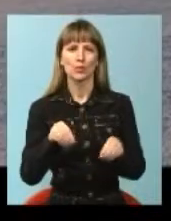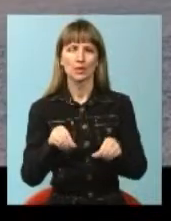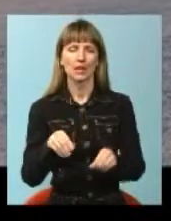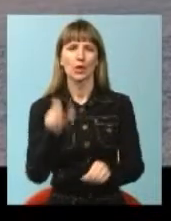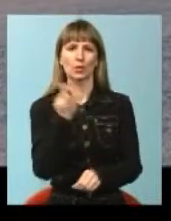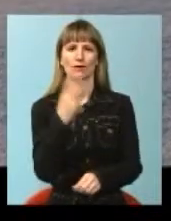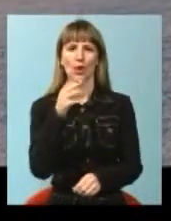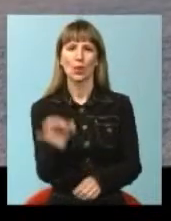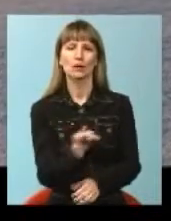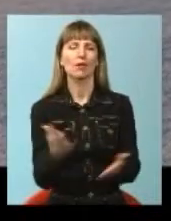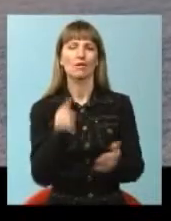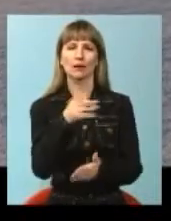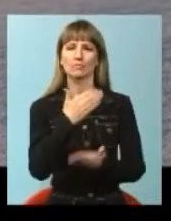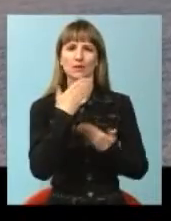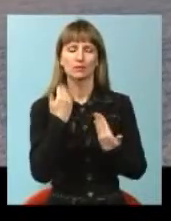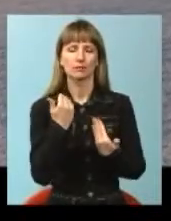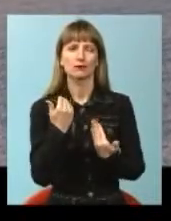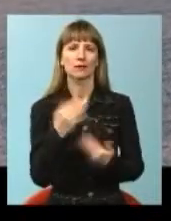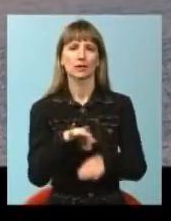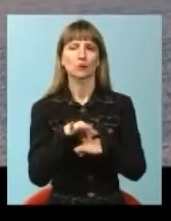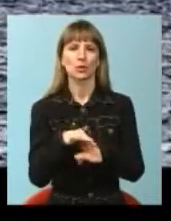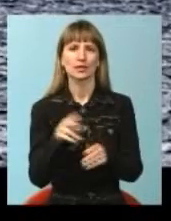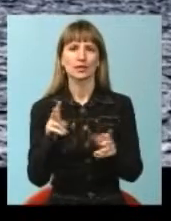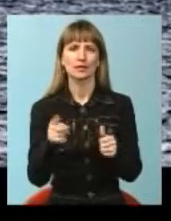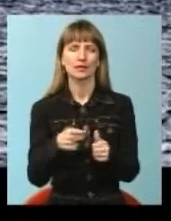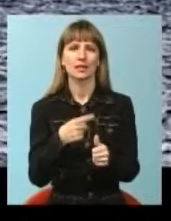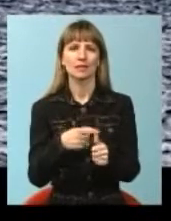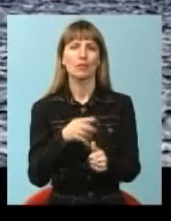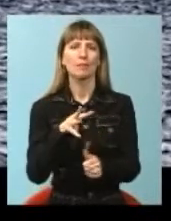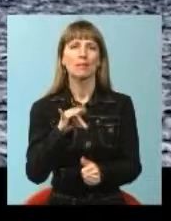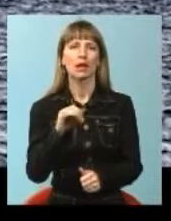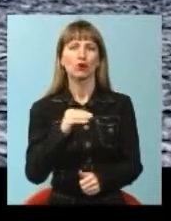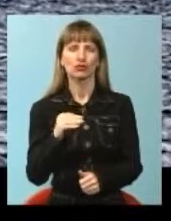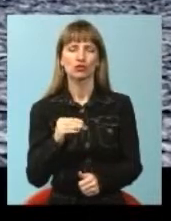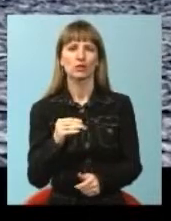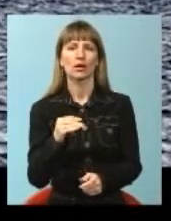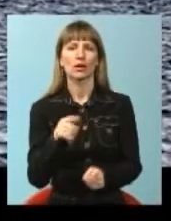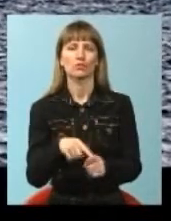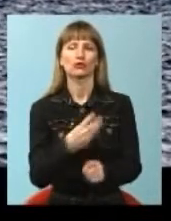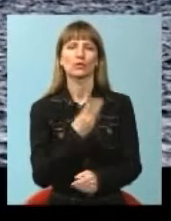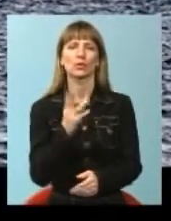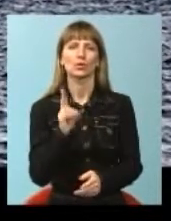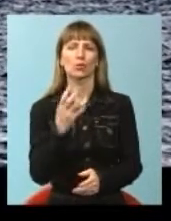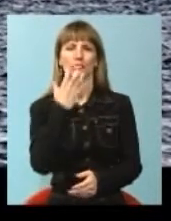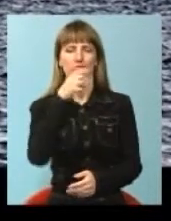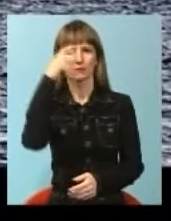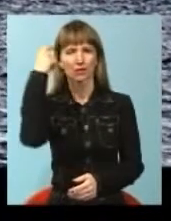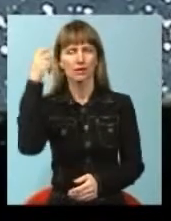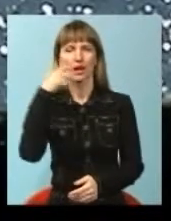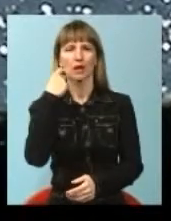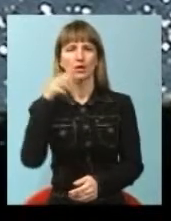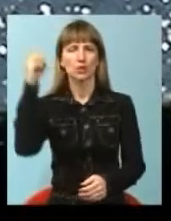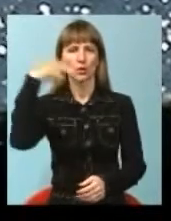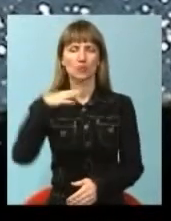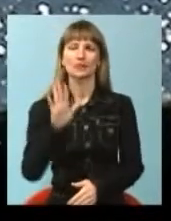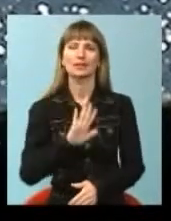озерце, якого там немає, носить назву міраж. Гадаєте, це марево вважається тому, що хтось перегрівся на палаючому сонцю?